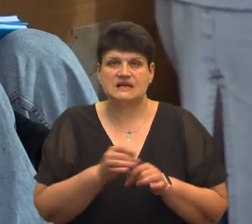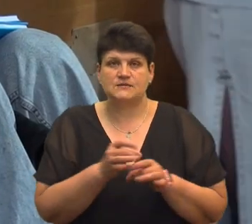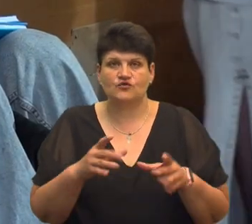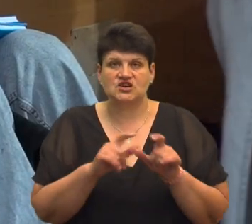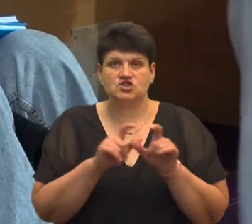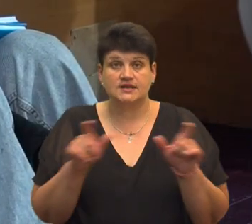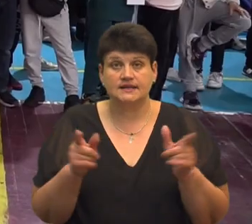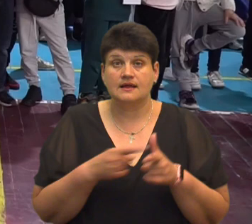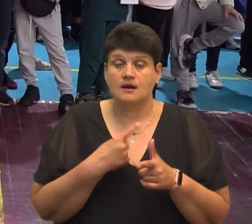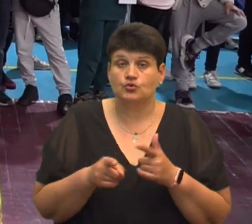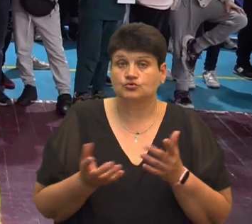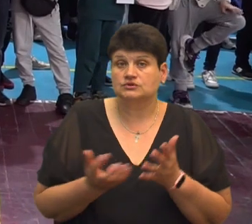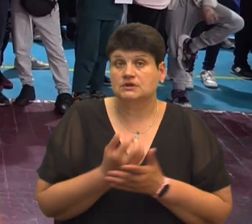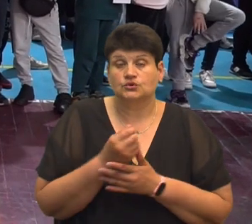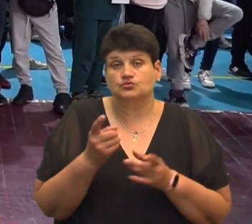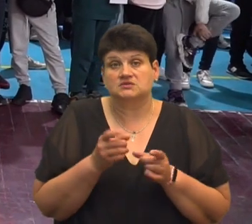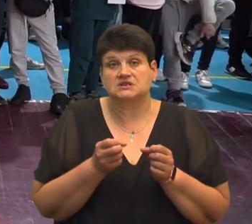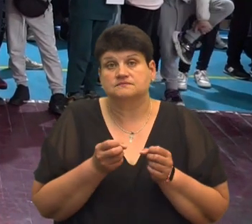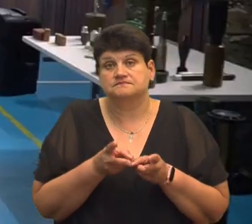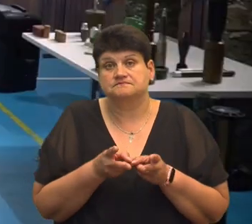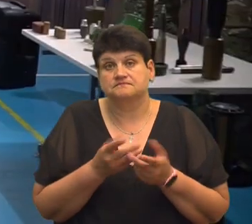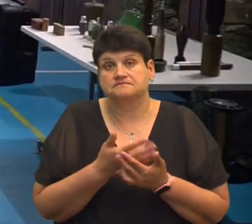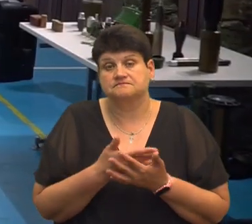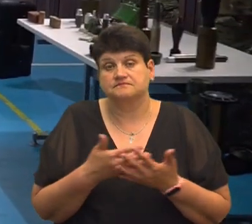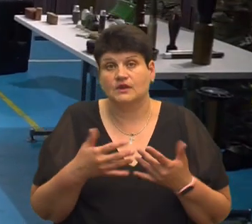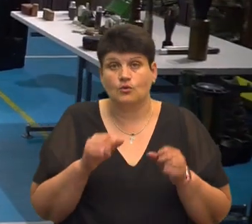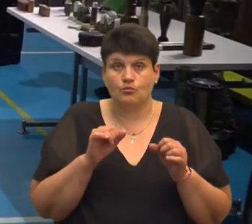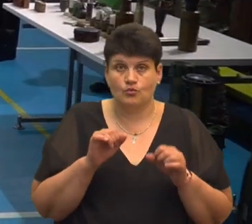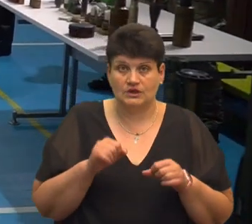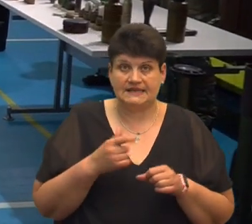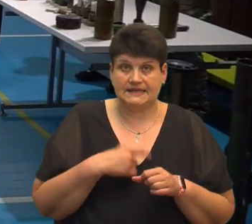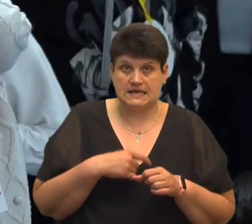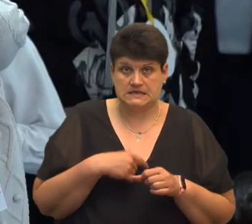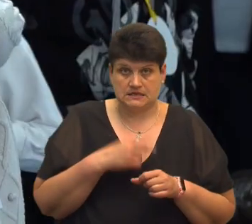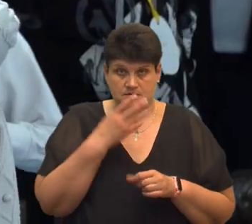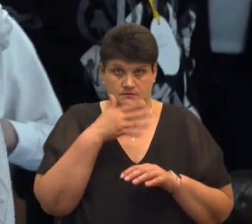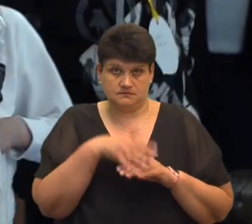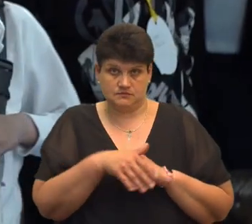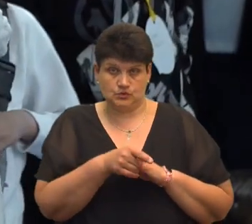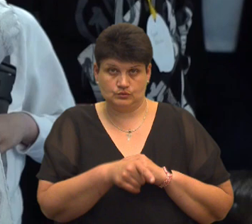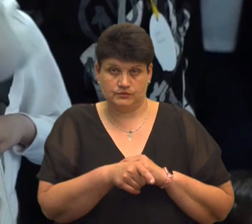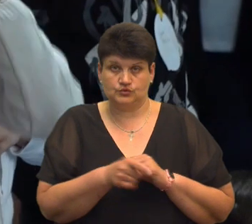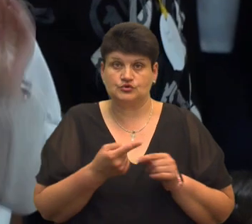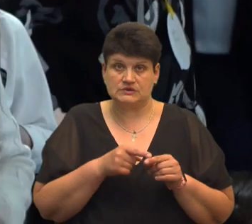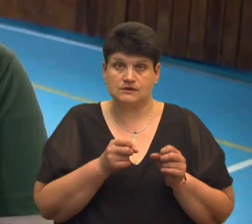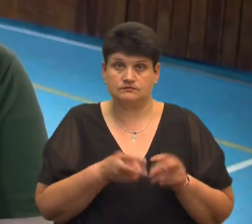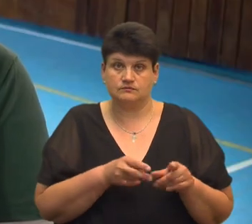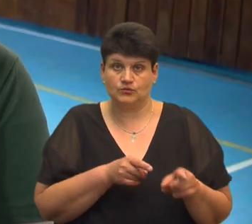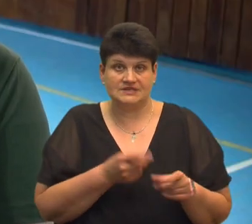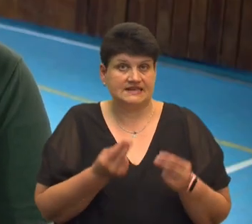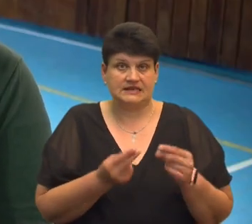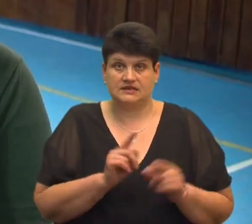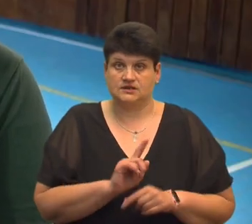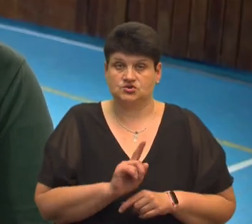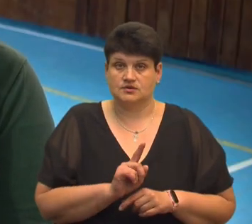знайдуть якісь вибухонебезпечні предмети, щоб вони могли їх для себе ідентифікувати, що вони несуть небезпеку, що це не іграшки. У